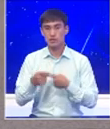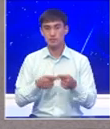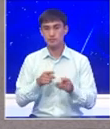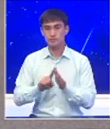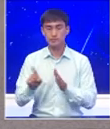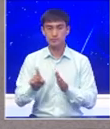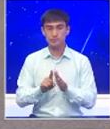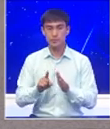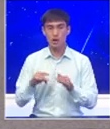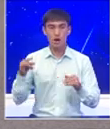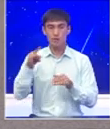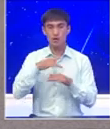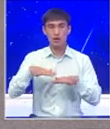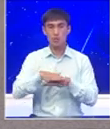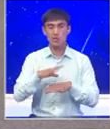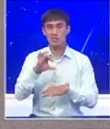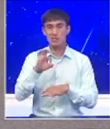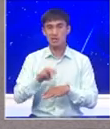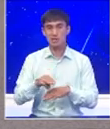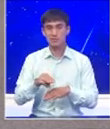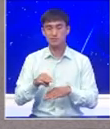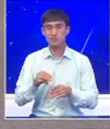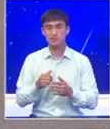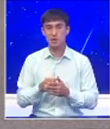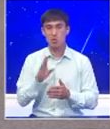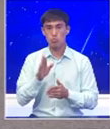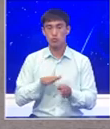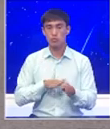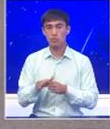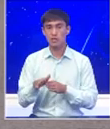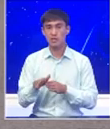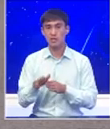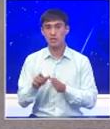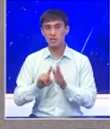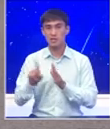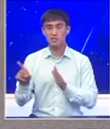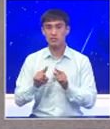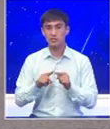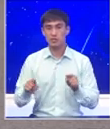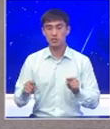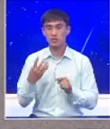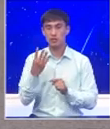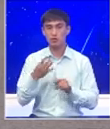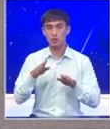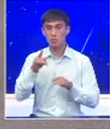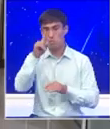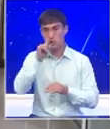Значит, авиакомпания СКАТ будет выполнять рейсы в течение 4